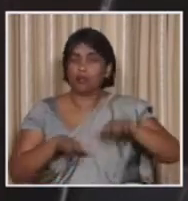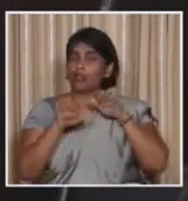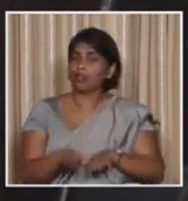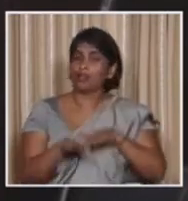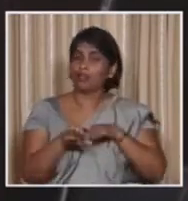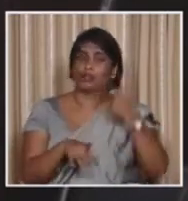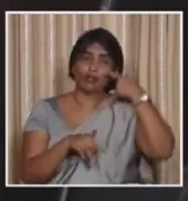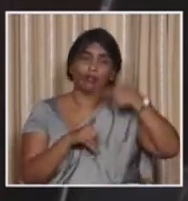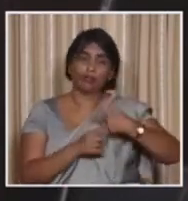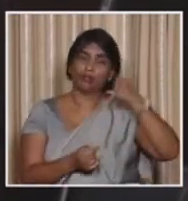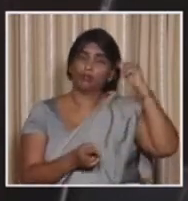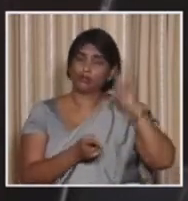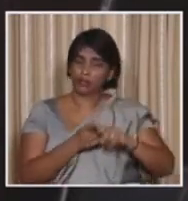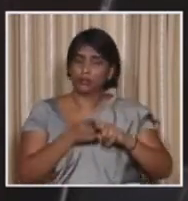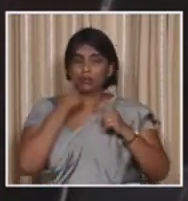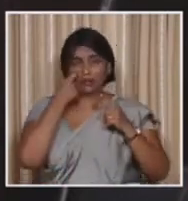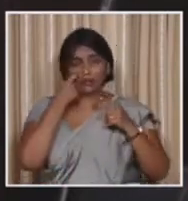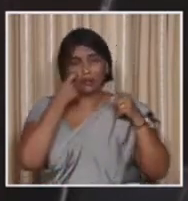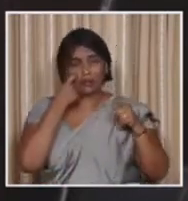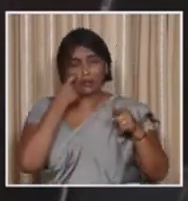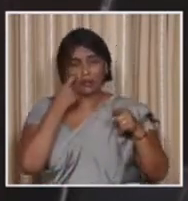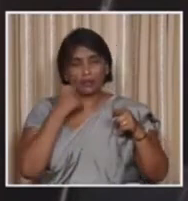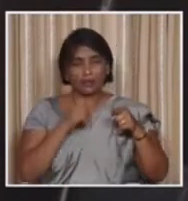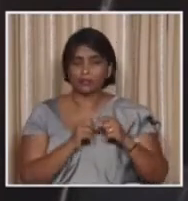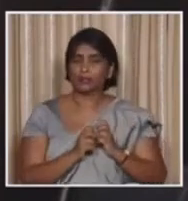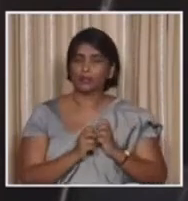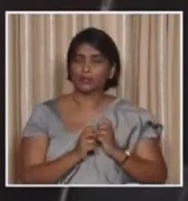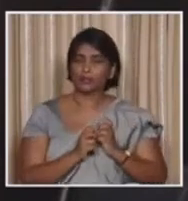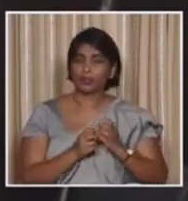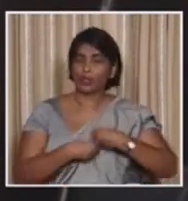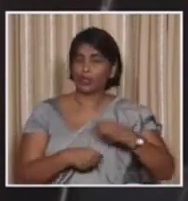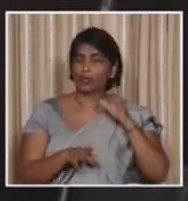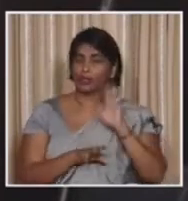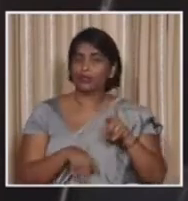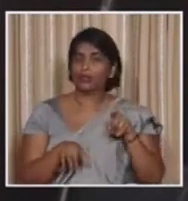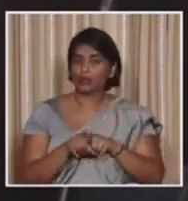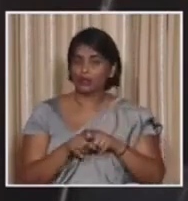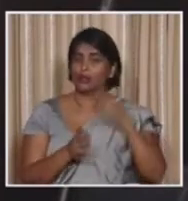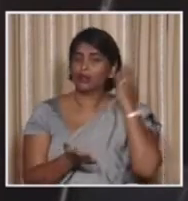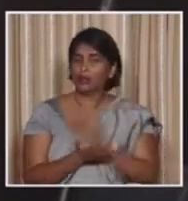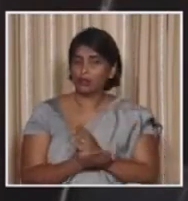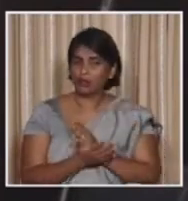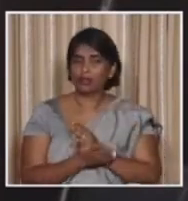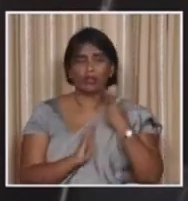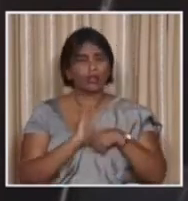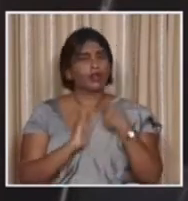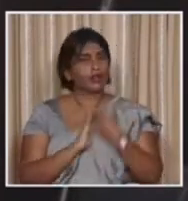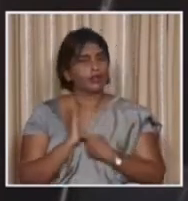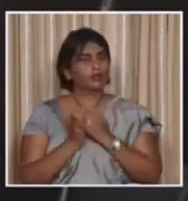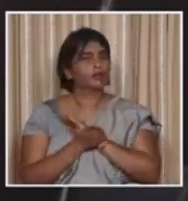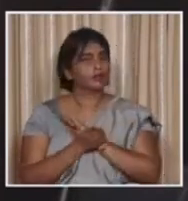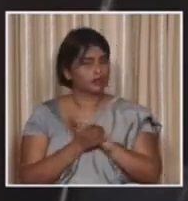ගානේ පෙට්‍රල් නාස්ති කරගෙන පැය ගණන් මිනිස් පැය කොච්චර ගාණක් විනාශ කරනවනම් ඒක වළක්වන්න රටේ නීතිය හා